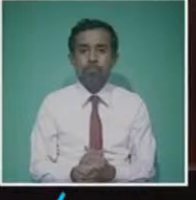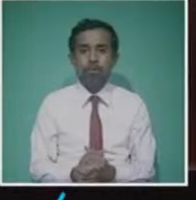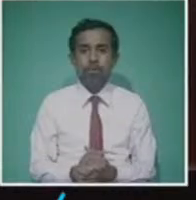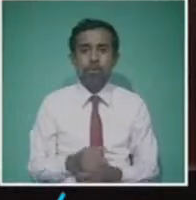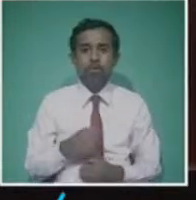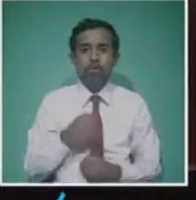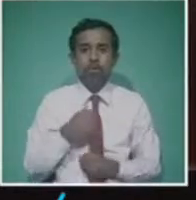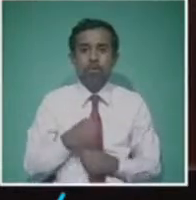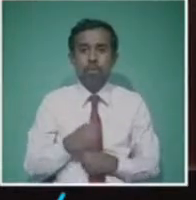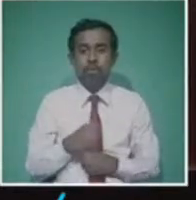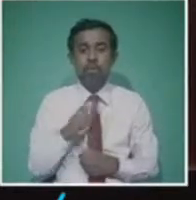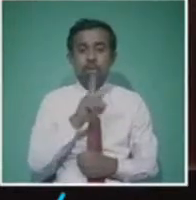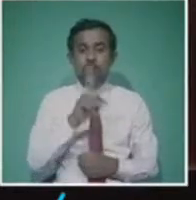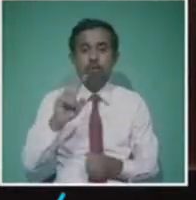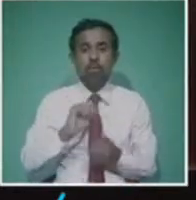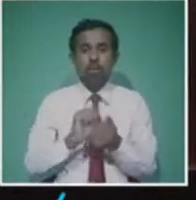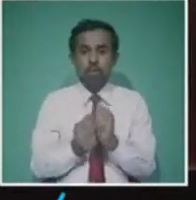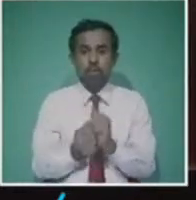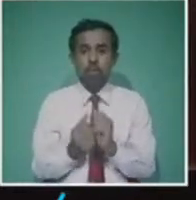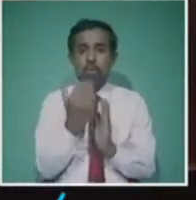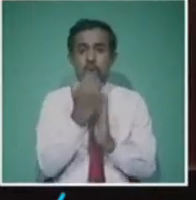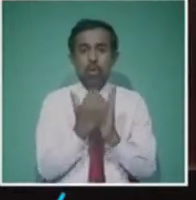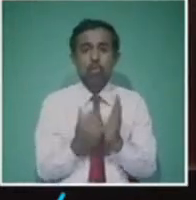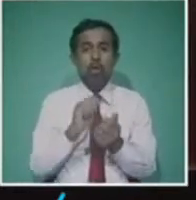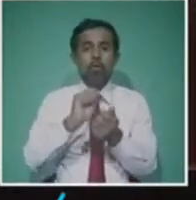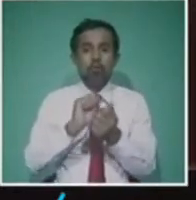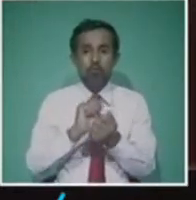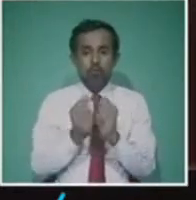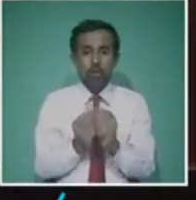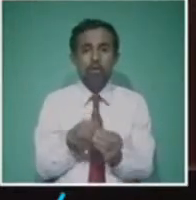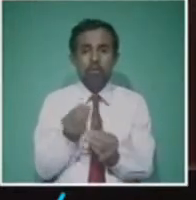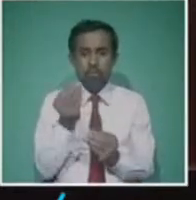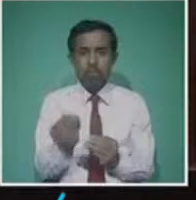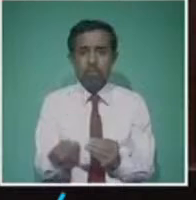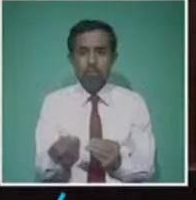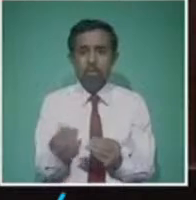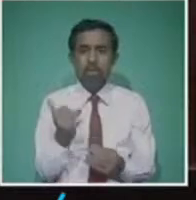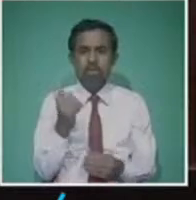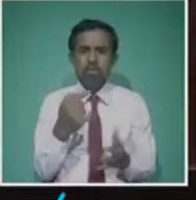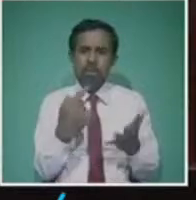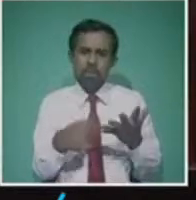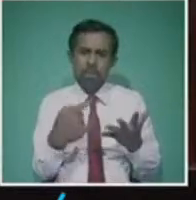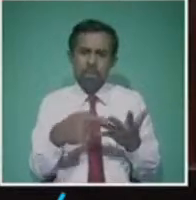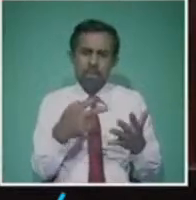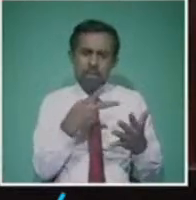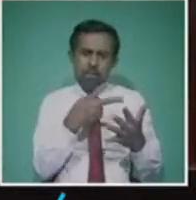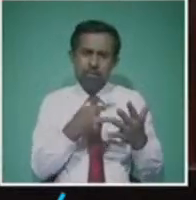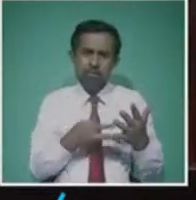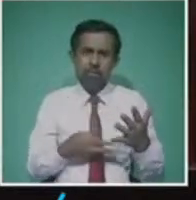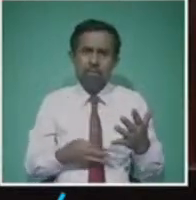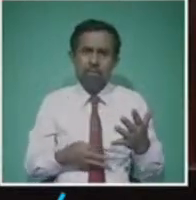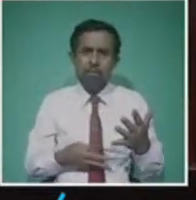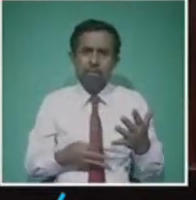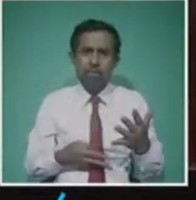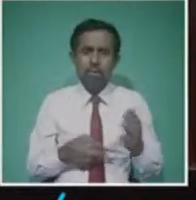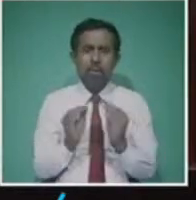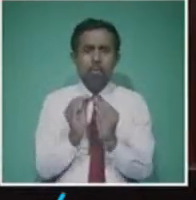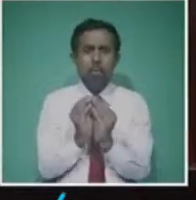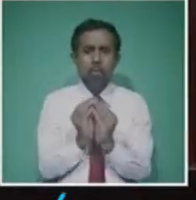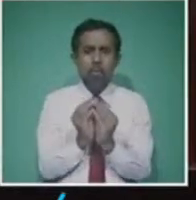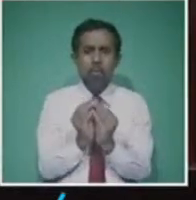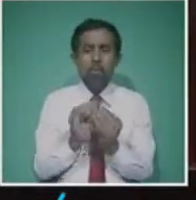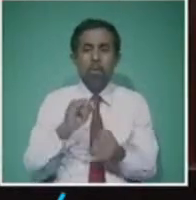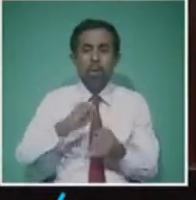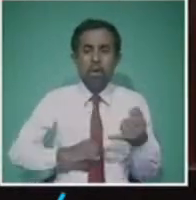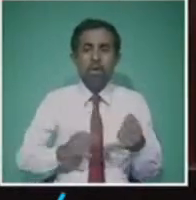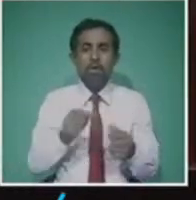රජය 20 වෙනි සංශෝධනය, ව්‍යවස්ථා සංශෝධනය ගෙනාවත් සමහර කරුණු අපි දකිනවා කෝට්ටුවේ ලේකම්තුමා